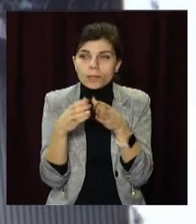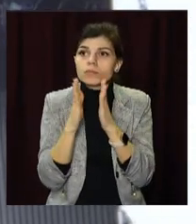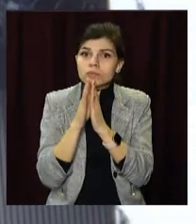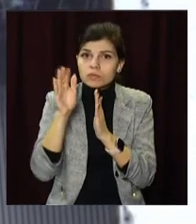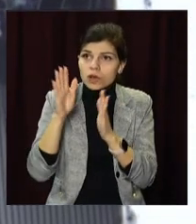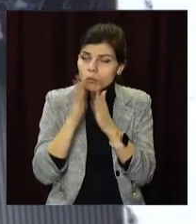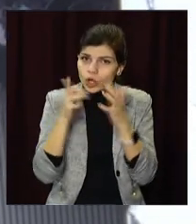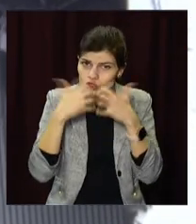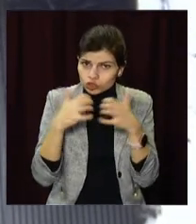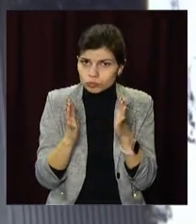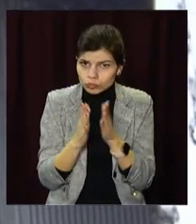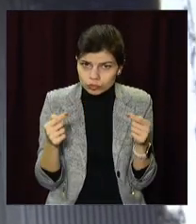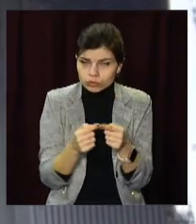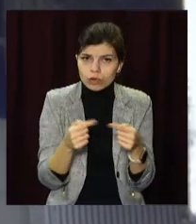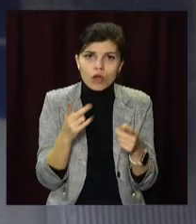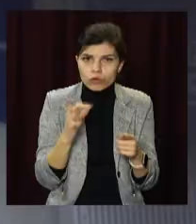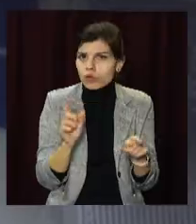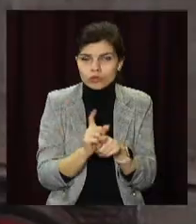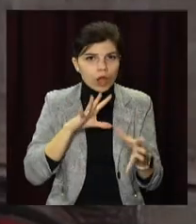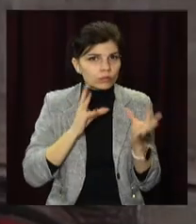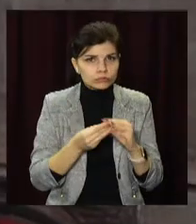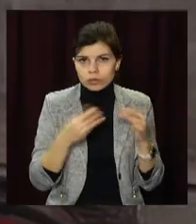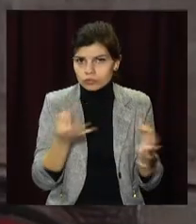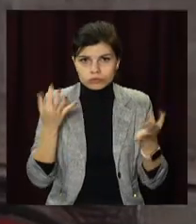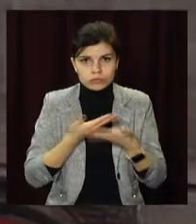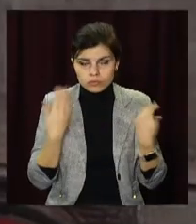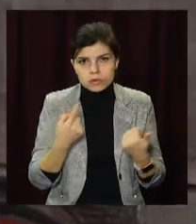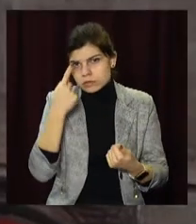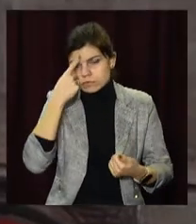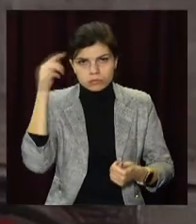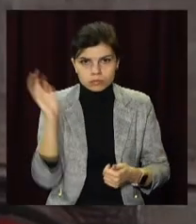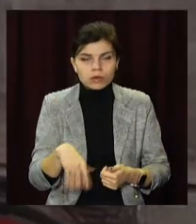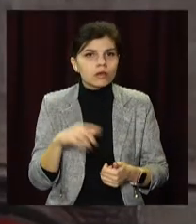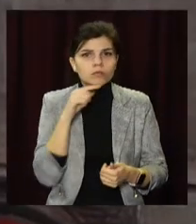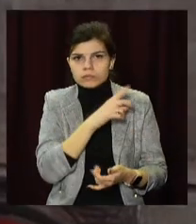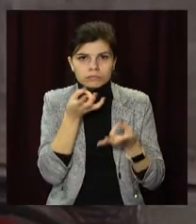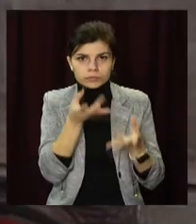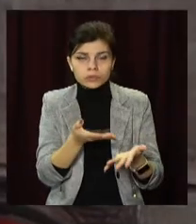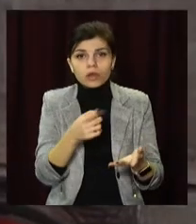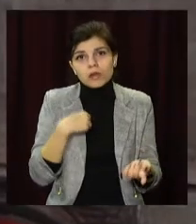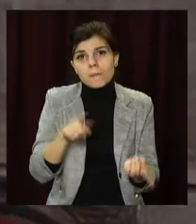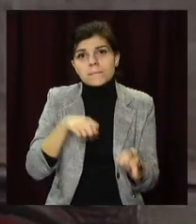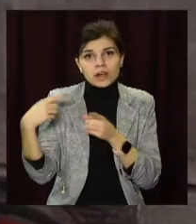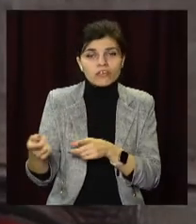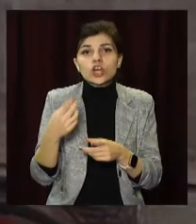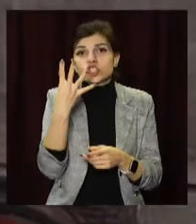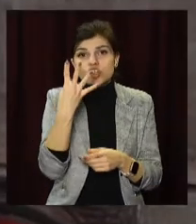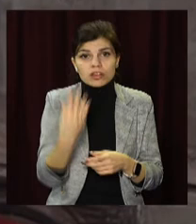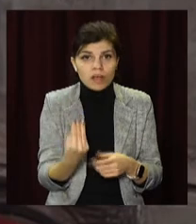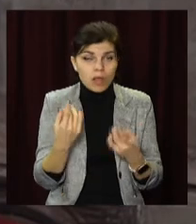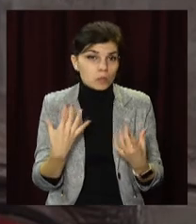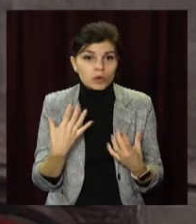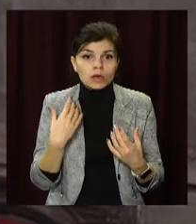жодного результату. Тому вирішив діяти кардинально. Переход у мене зайняв всього 4 дні, тобто в приложенні «Приватбанк»,